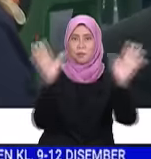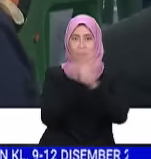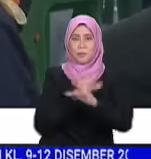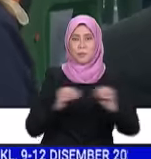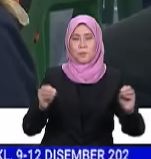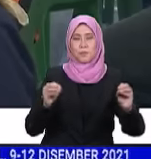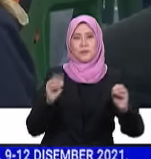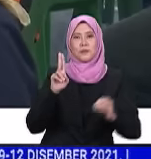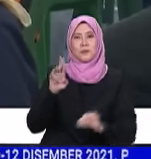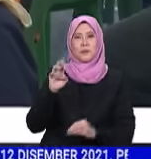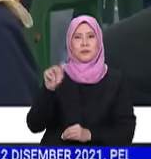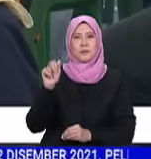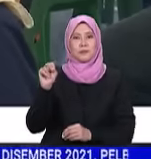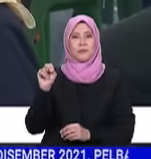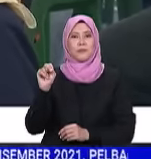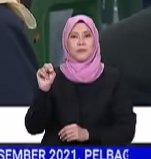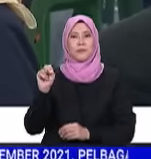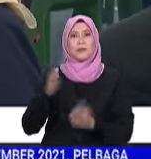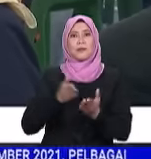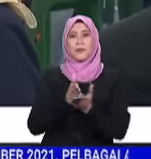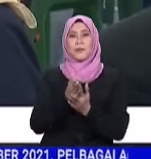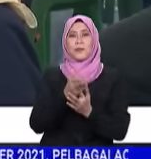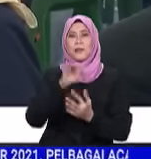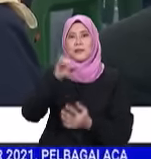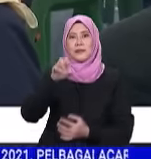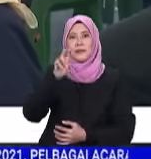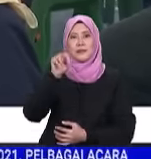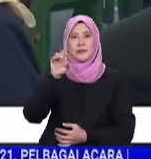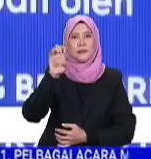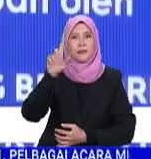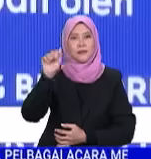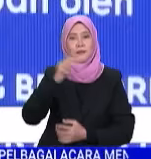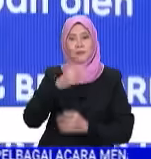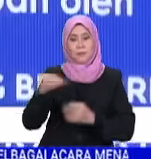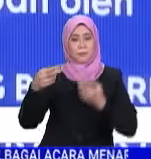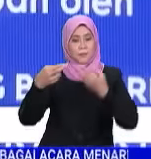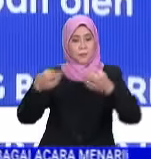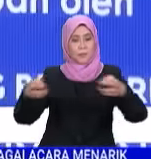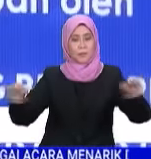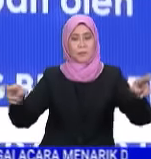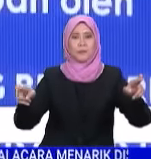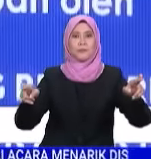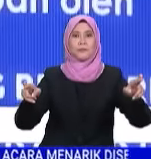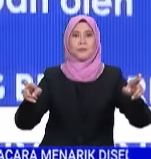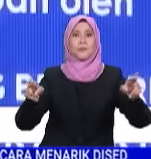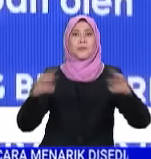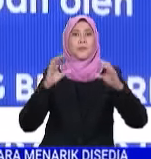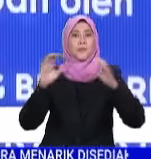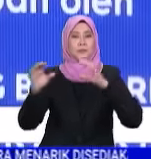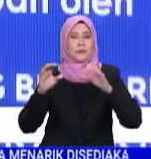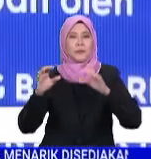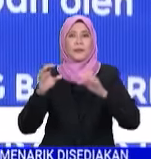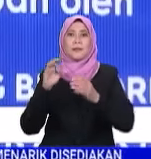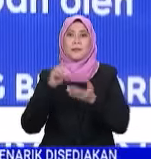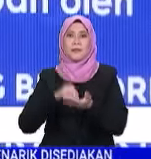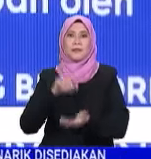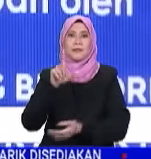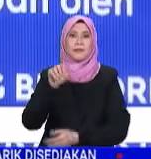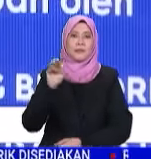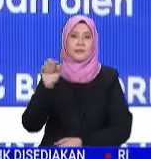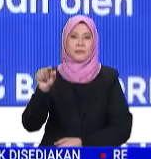linking Urban rural and Nation saluran jendela dan perasmian digital community Center di dewan Kampung Pahlawan di